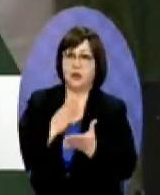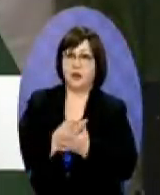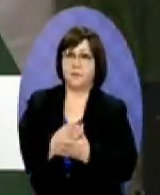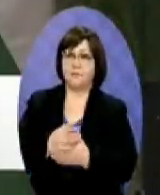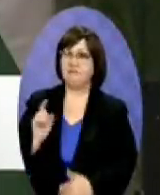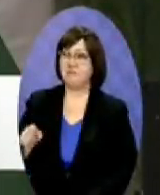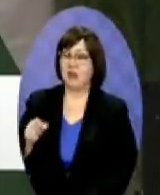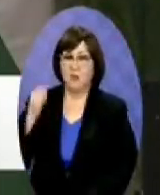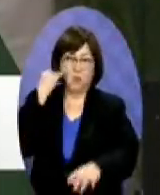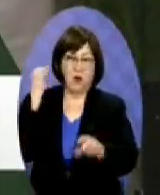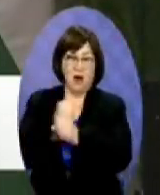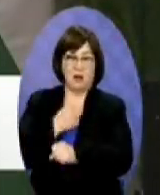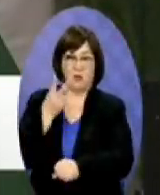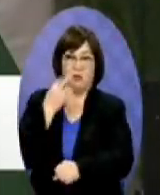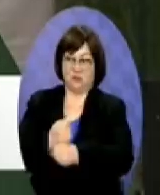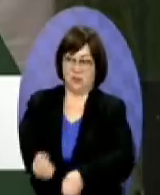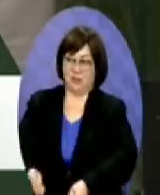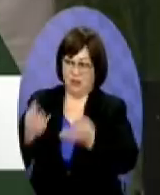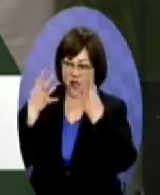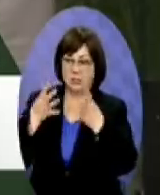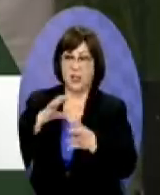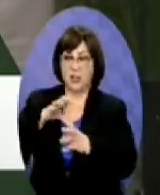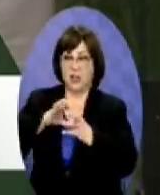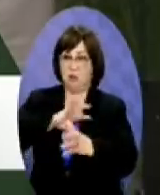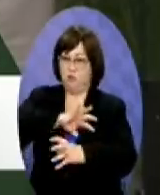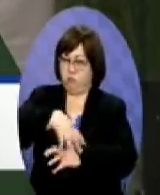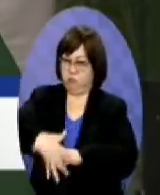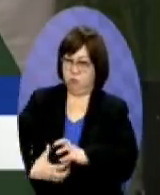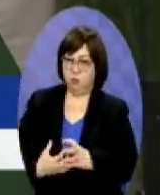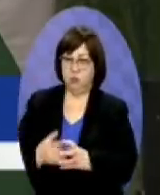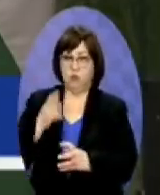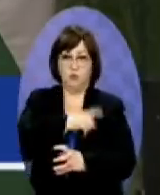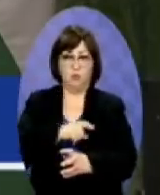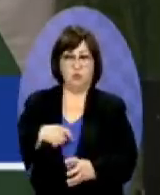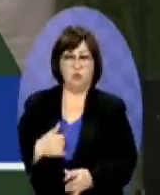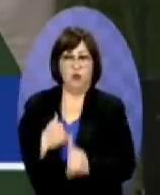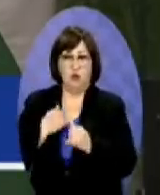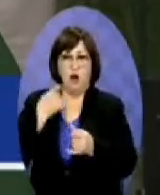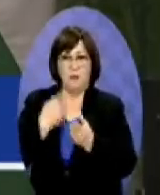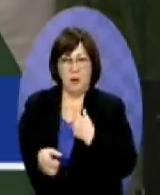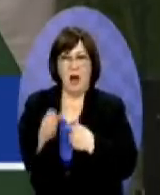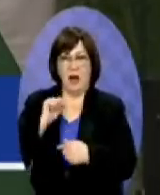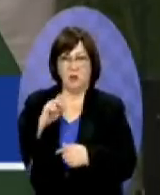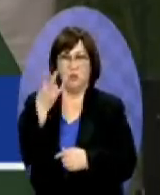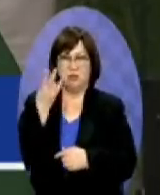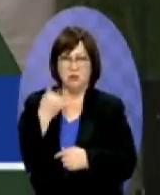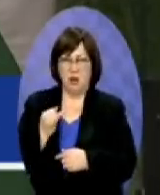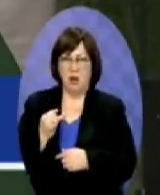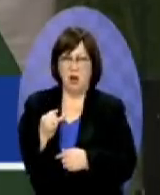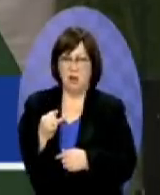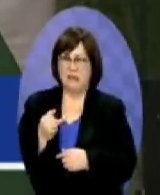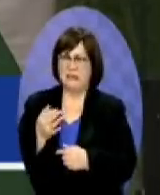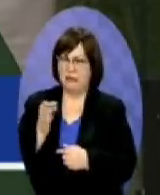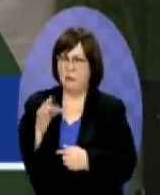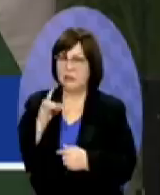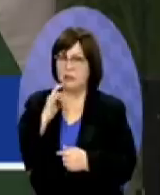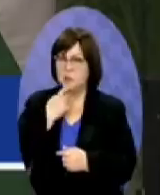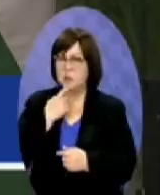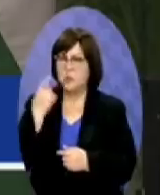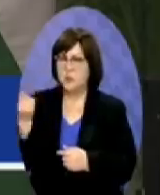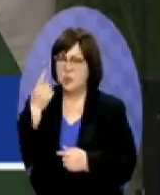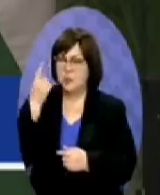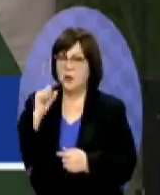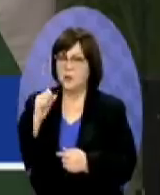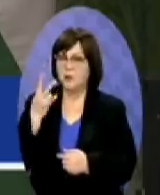Холвоомад болсон террорист халдлага бол дэлхийн бүх хүн төрлөктөнд учрах үе заяа ямар төвшөнд хүрч байна вэ гэдгийг харуулсан. Бид